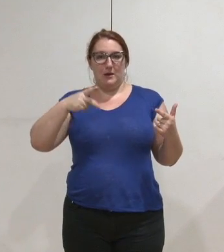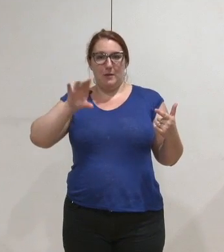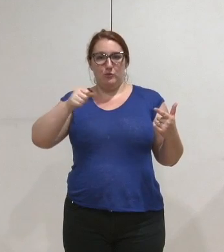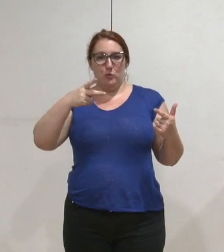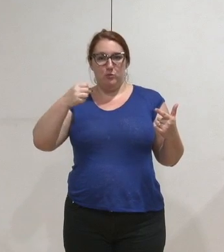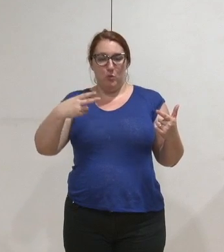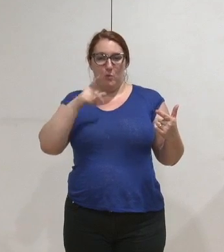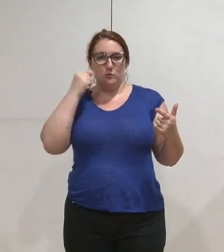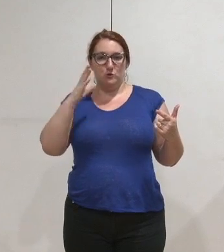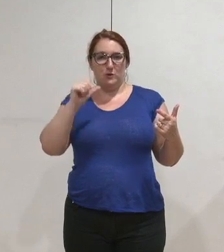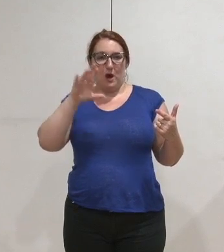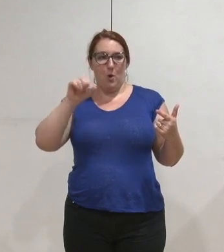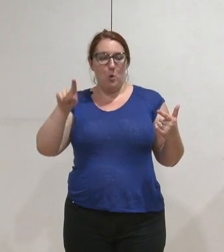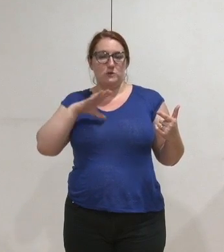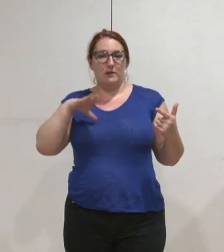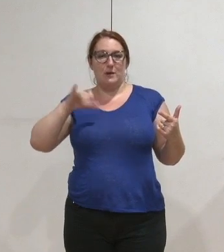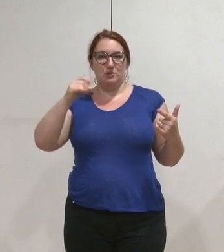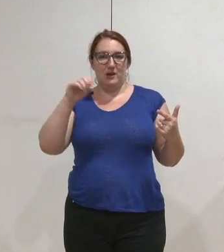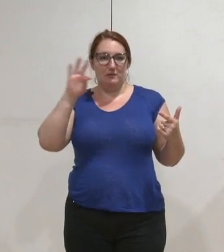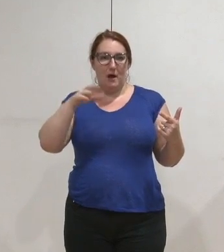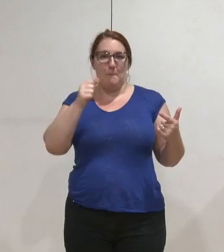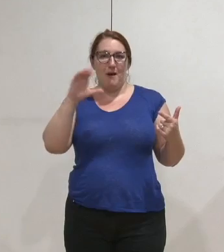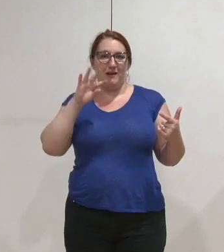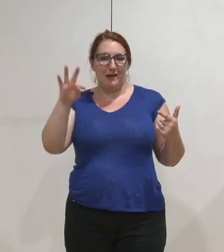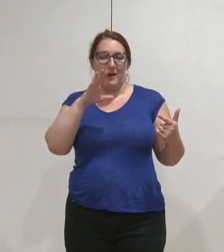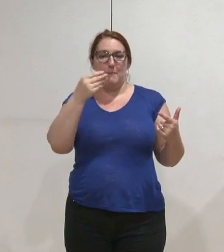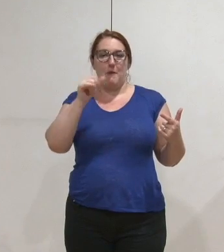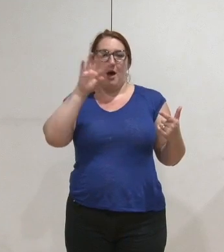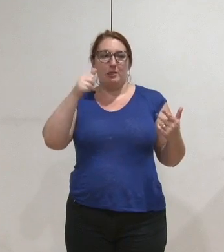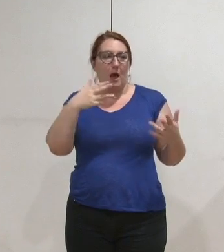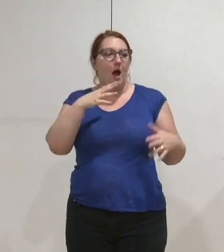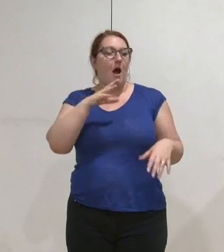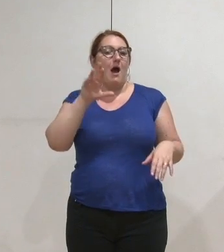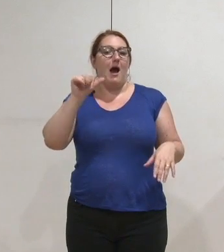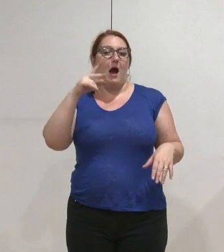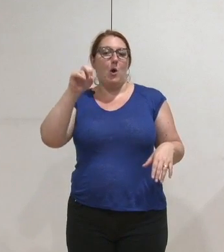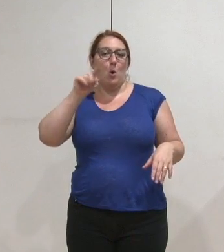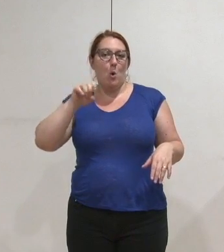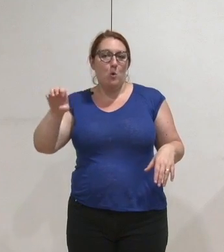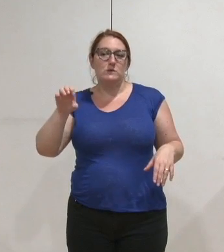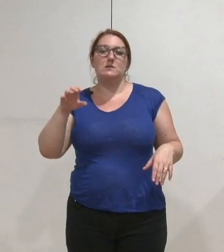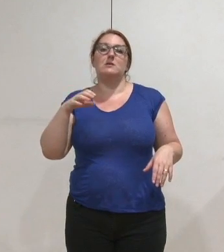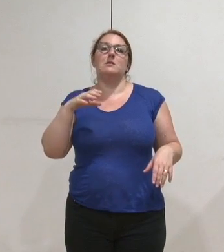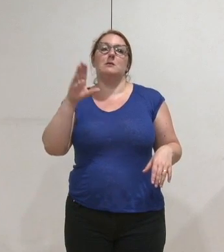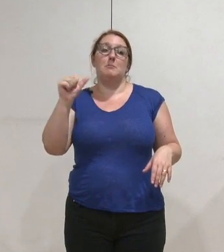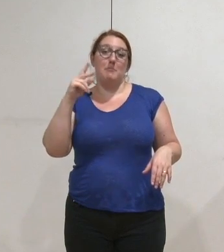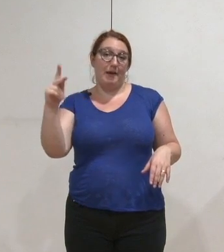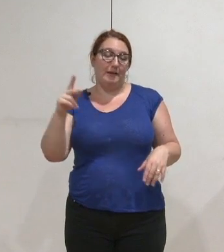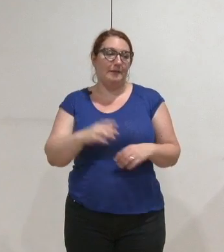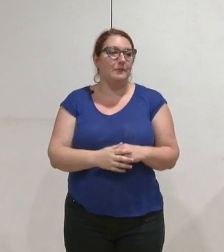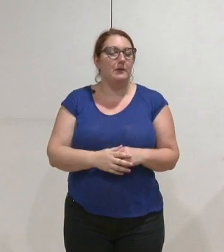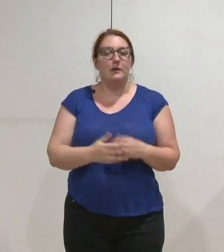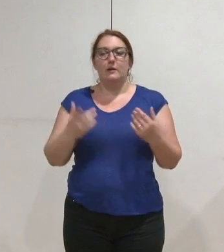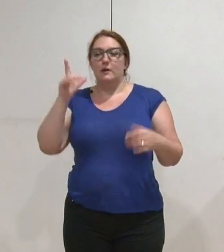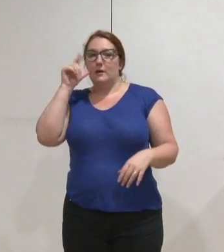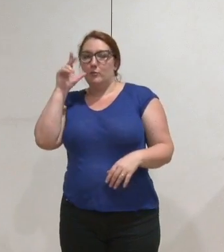monsieur carose madame Jaca monsieur Macré madame Martin madame racose monsieur bac pour les républicains udi Société